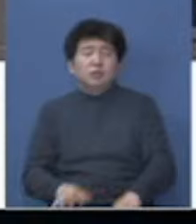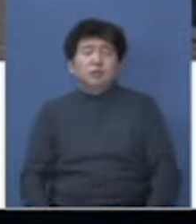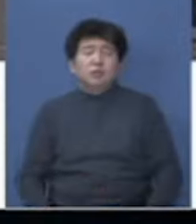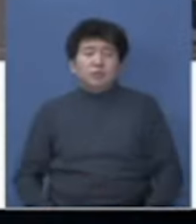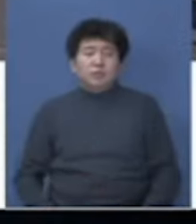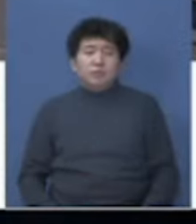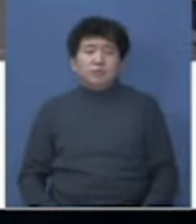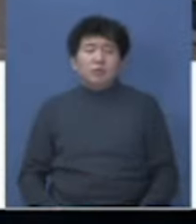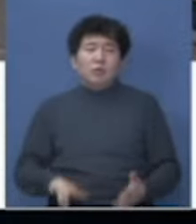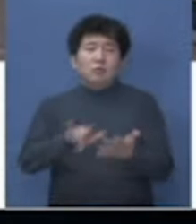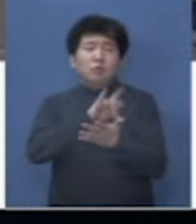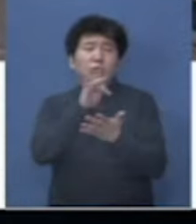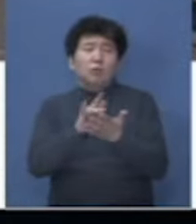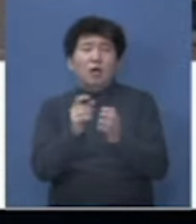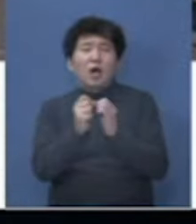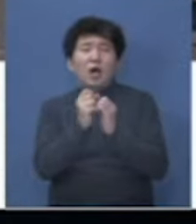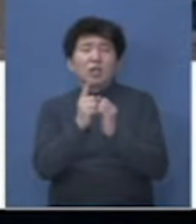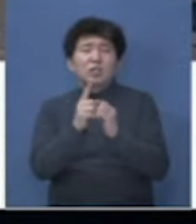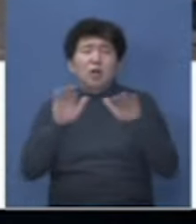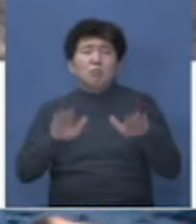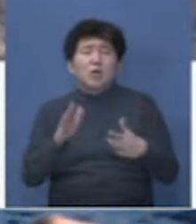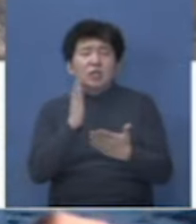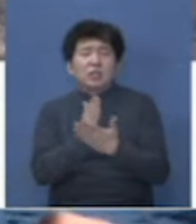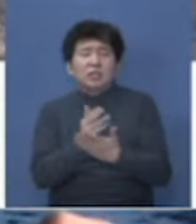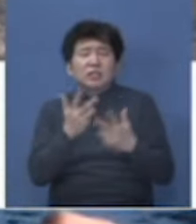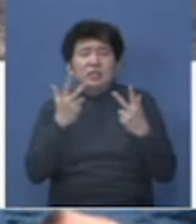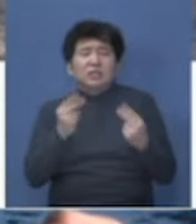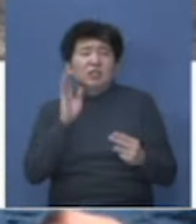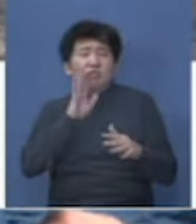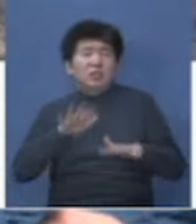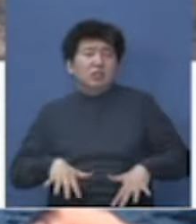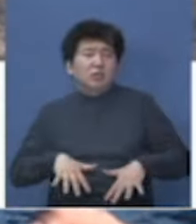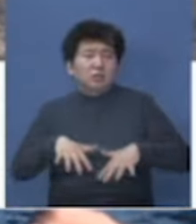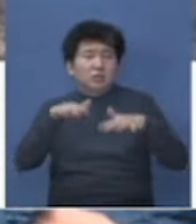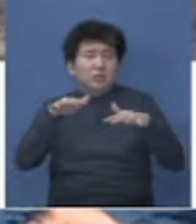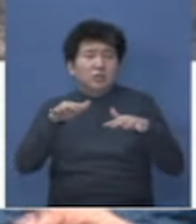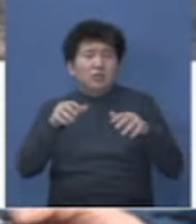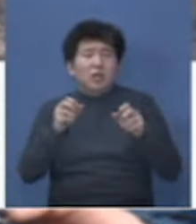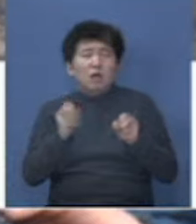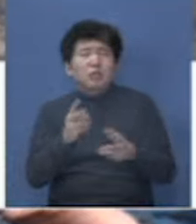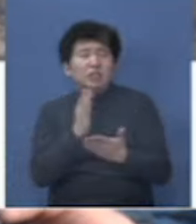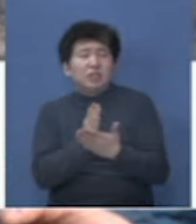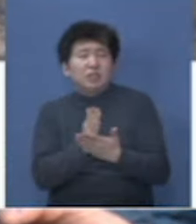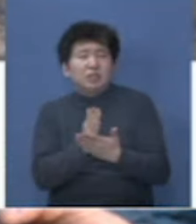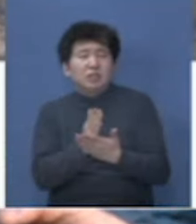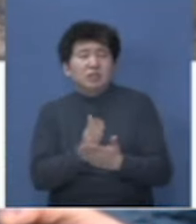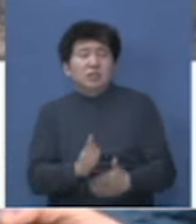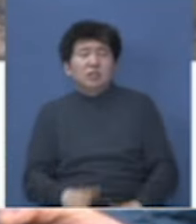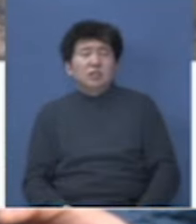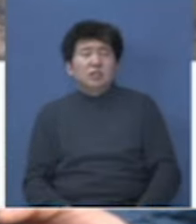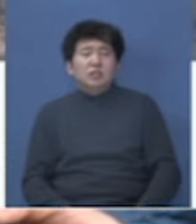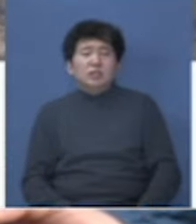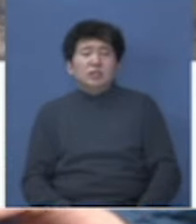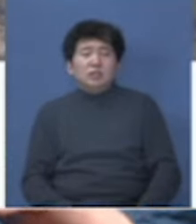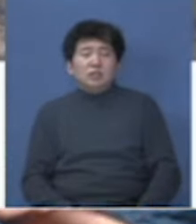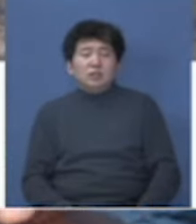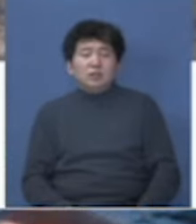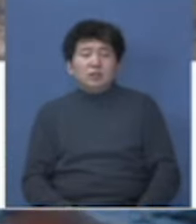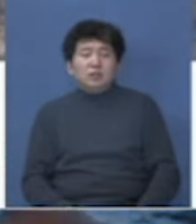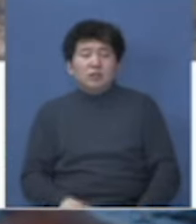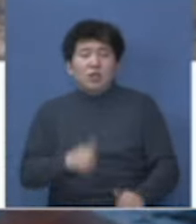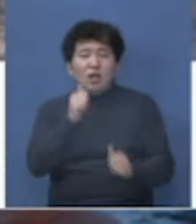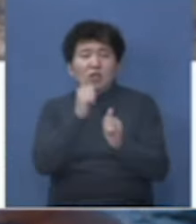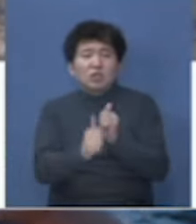участок бар, қаупі бар, су қаупі, басу қаупі бар. Көктемгі су басу қаупі кезеңіне дейін әр